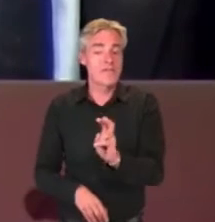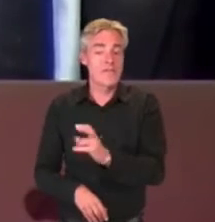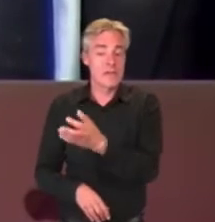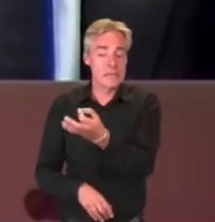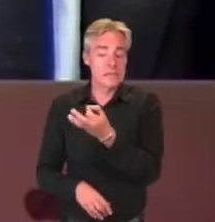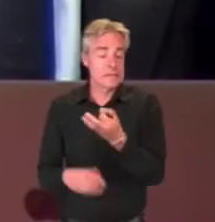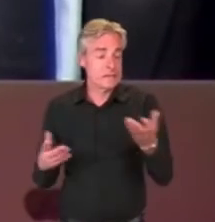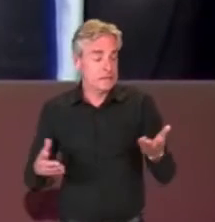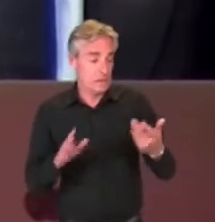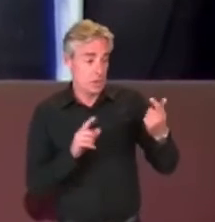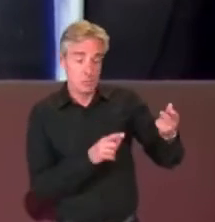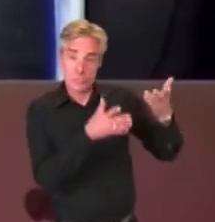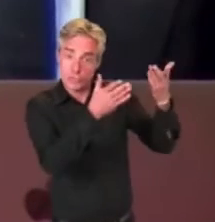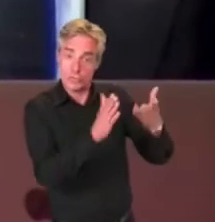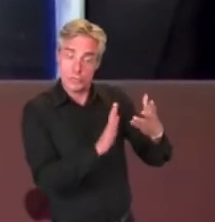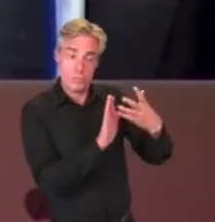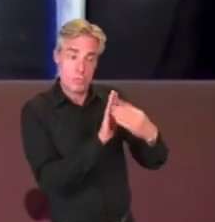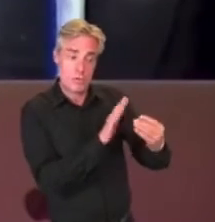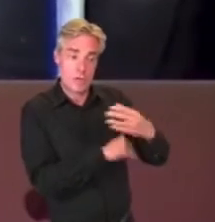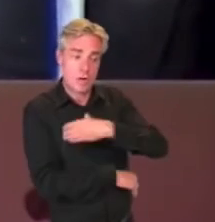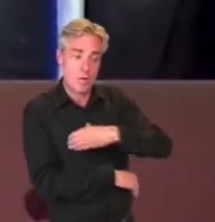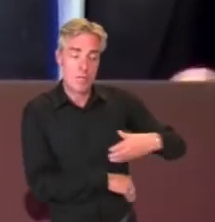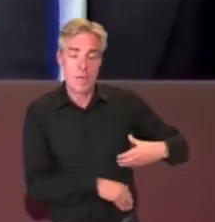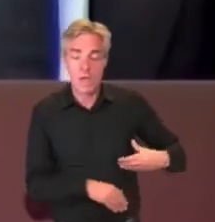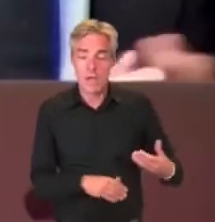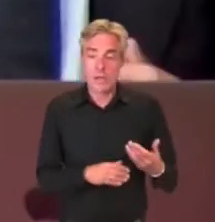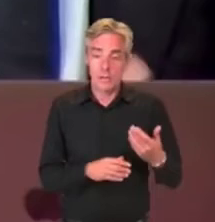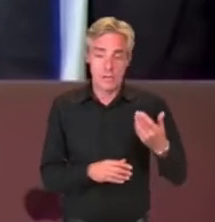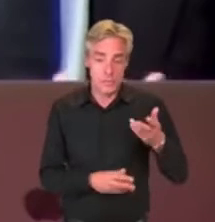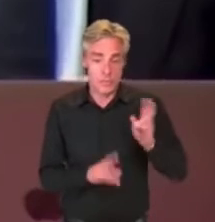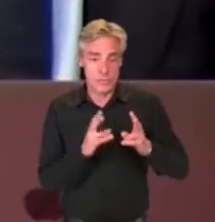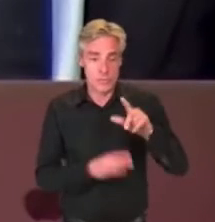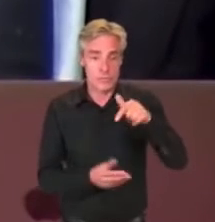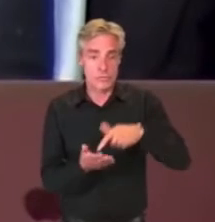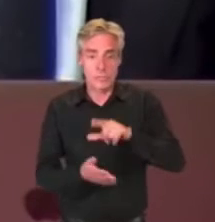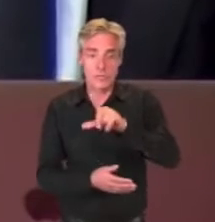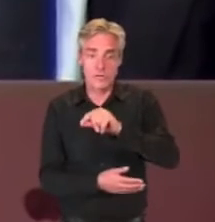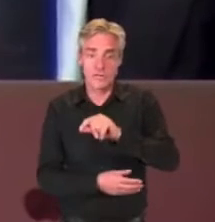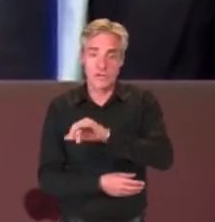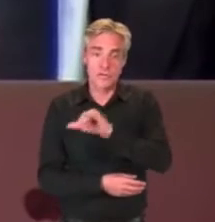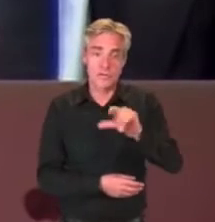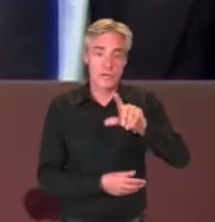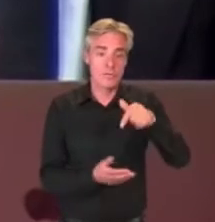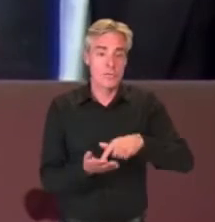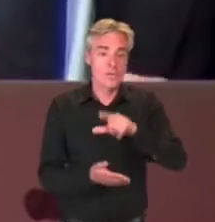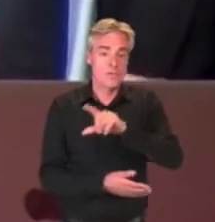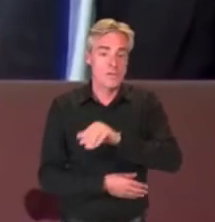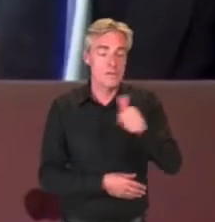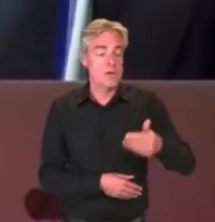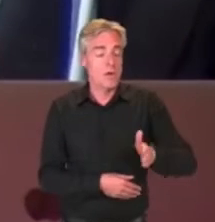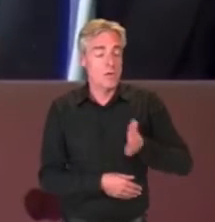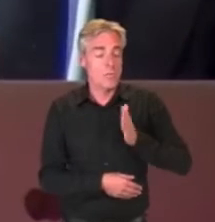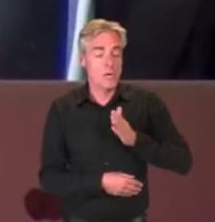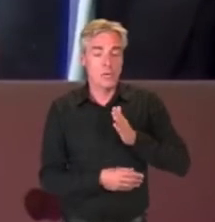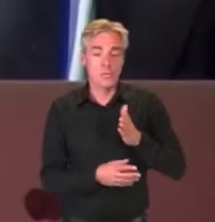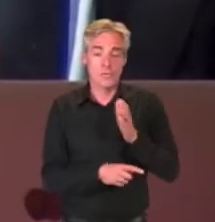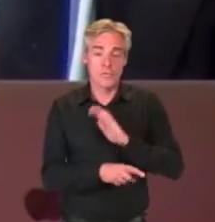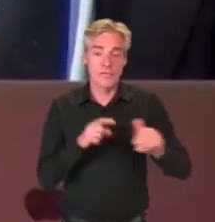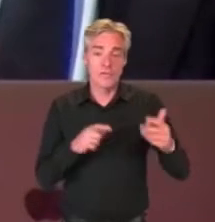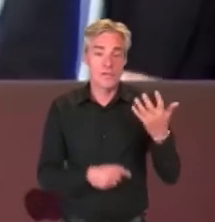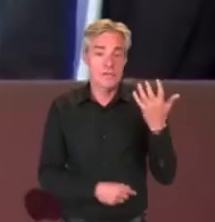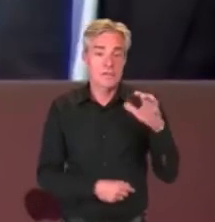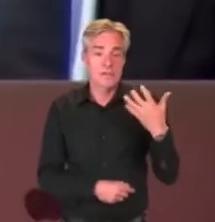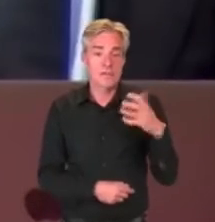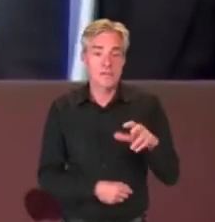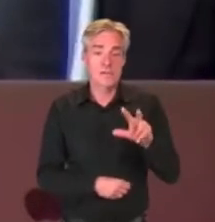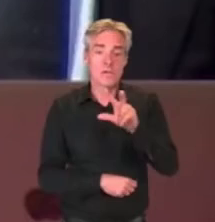ont pris pour modèle, monsieur le maire, en citant un de vos chiffres. Il semblerait qu'entre 2020 et 2021, d'après lui, Bordeaux aurait réalisé